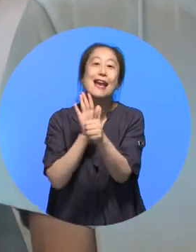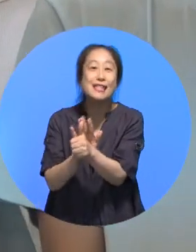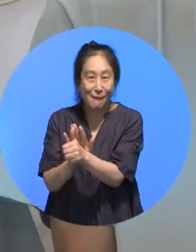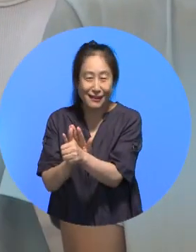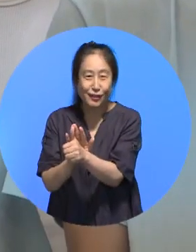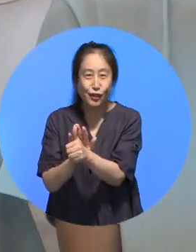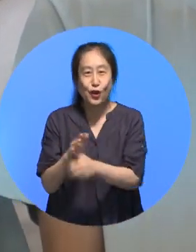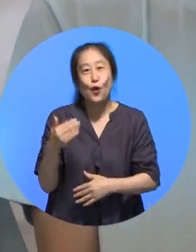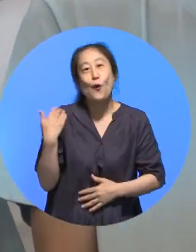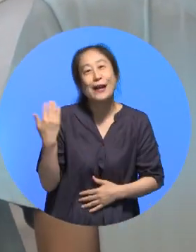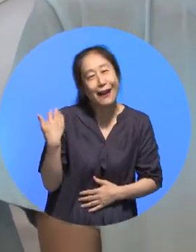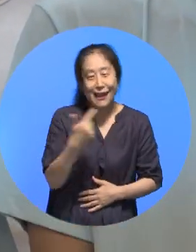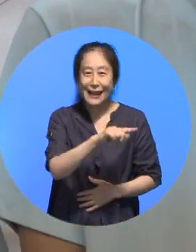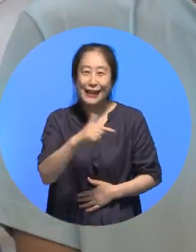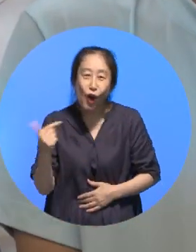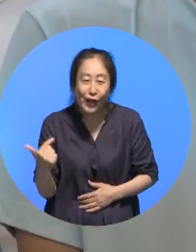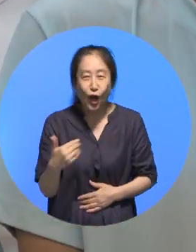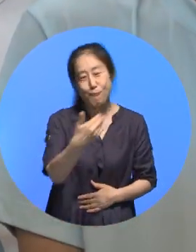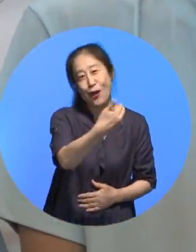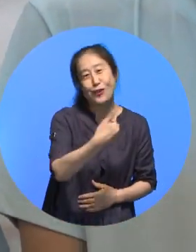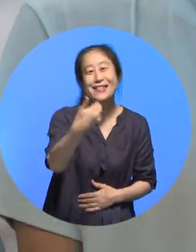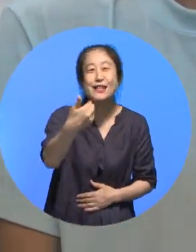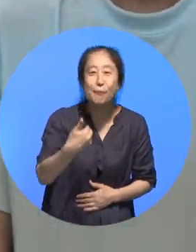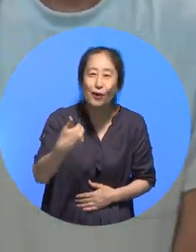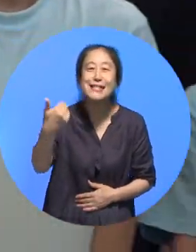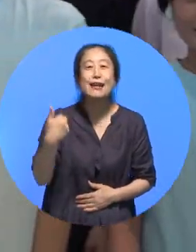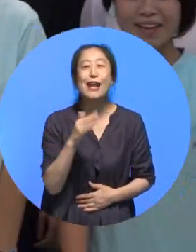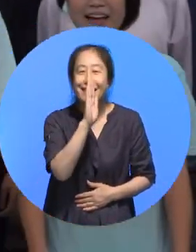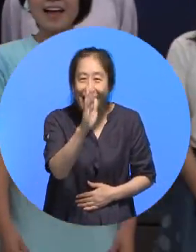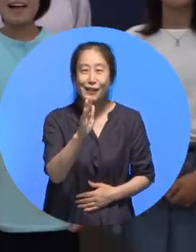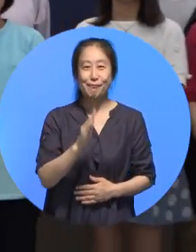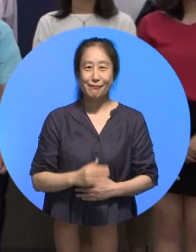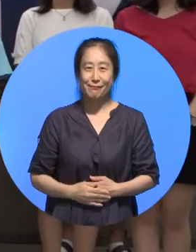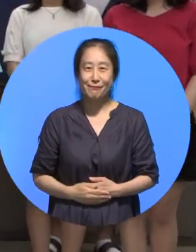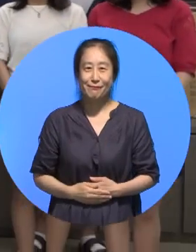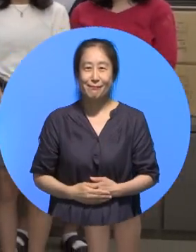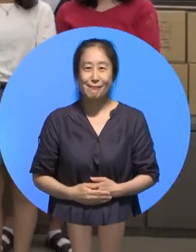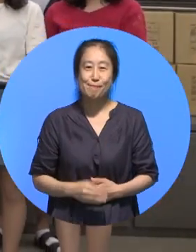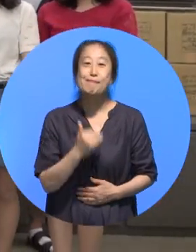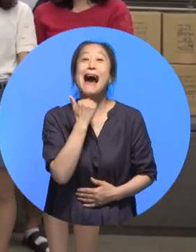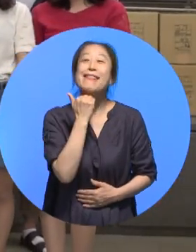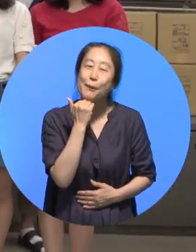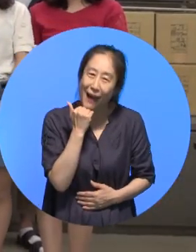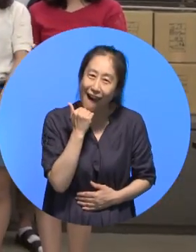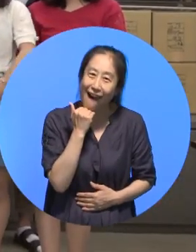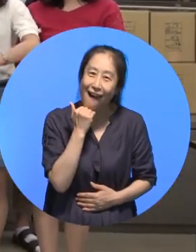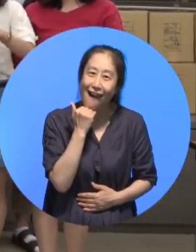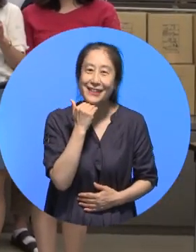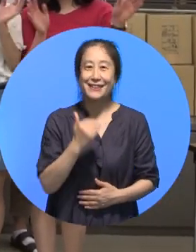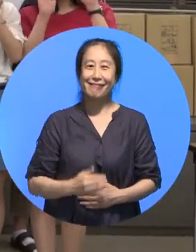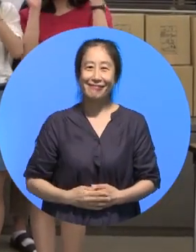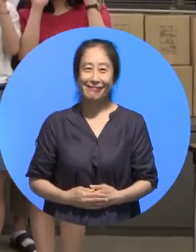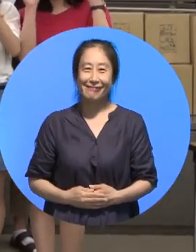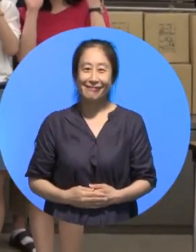わからないことなどがあれば軽に声をけてくださいね待て